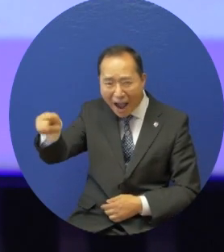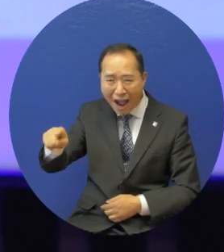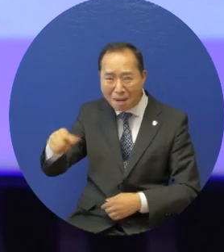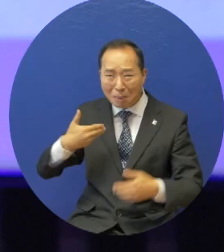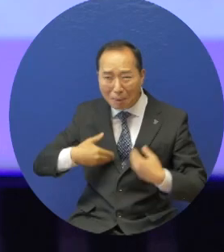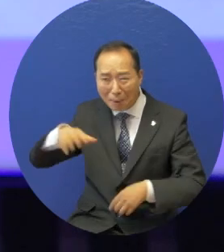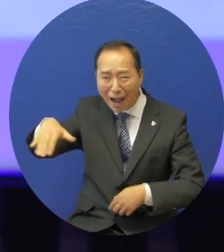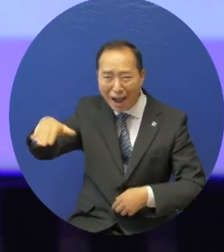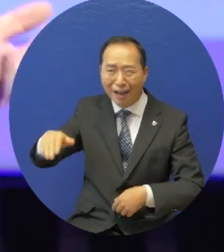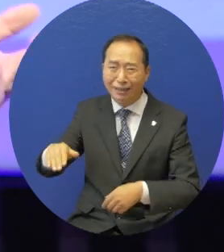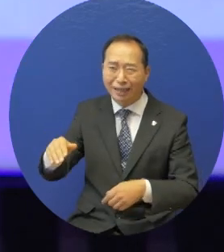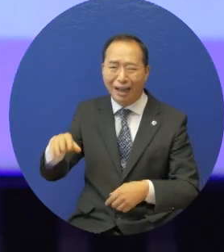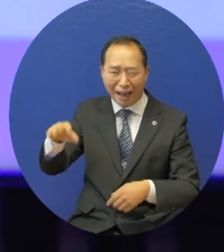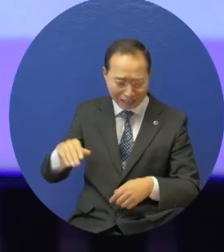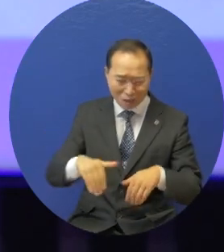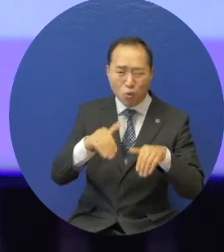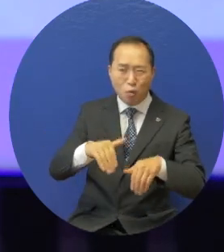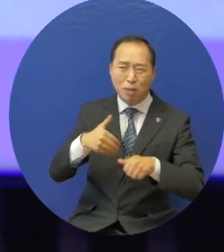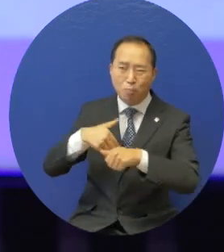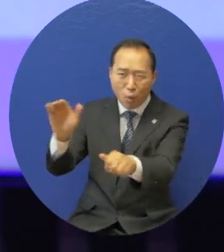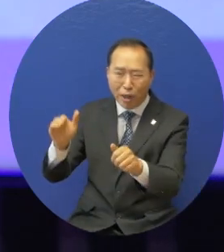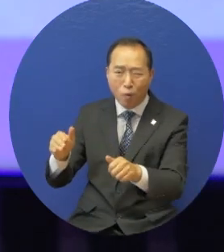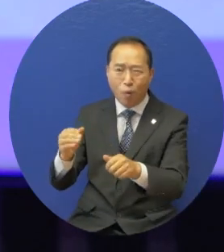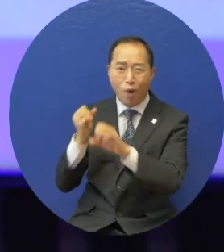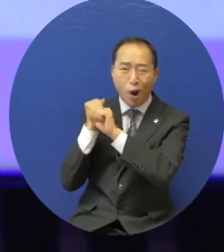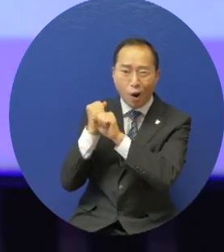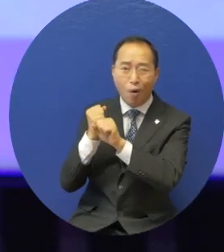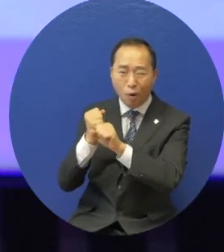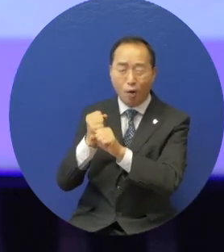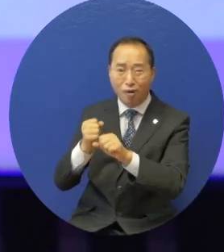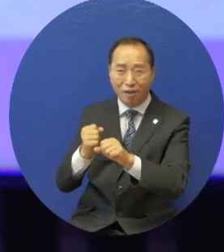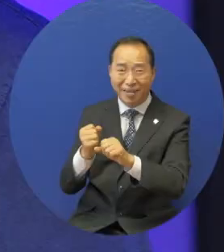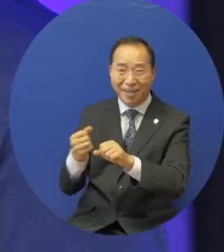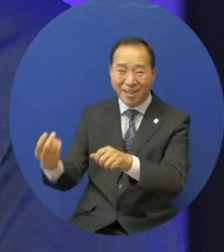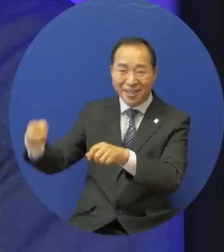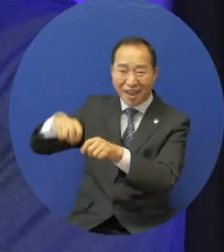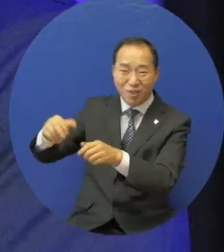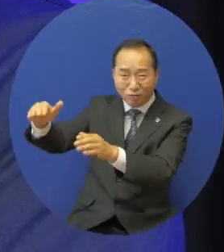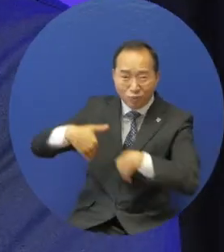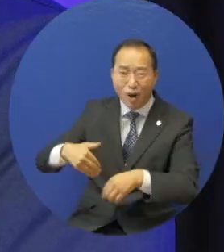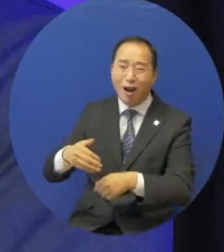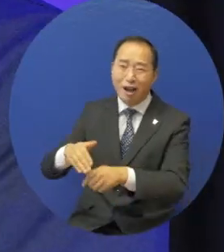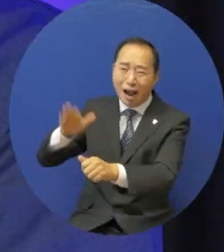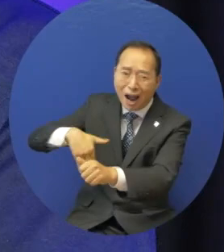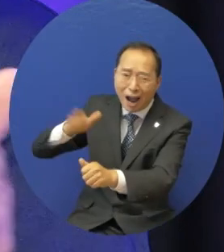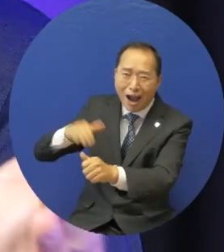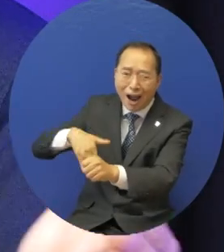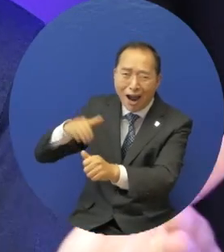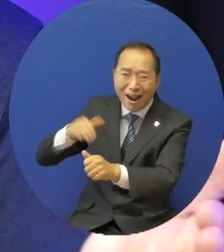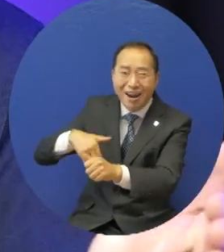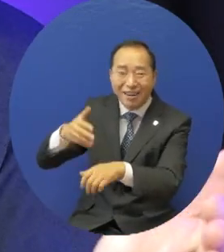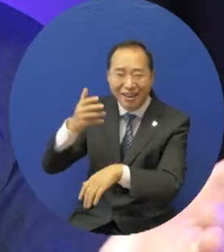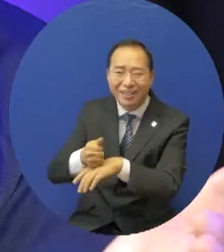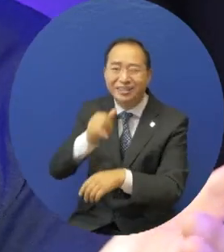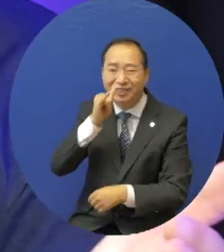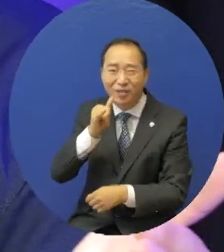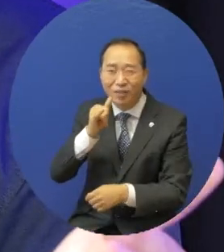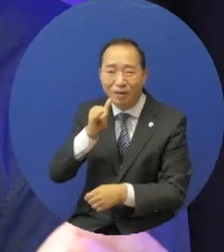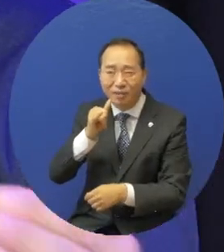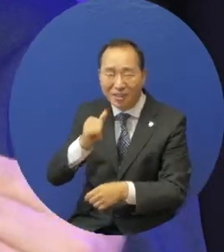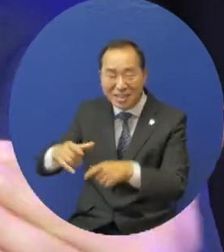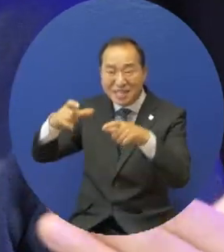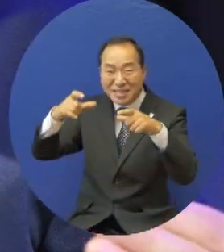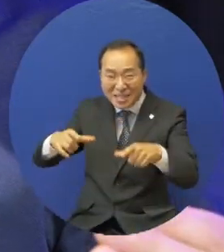않았습니다. 다양한 분야에서 열심히 활동을 했는데요. 물론 대부분 다 자영업이었죠. 왜냐하면 어떤 직장이라고 하는 무엇이 딱 있었던 건 아니었기